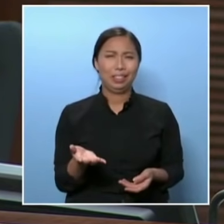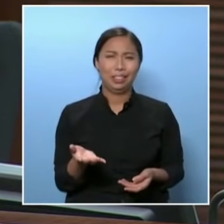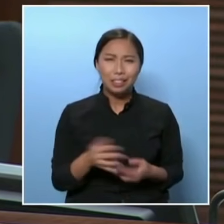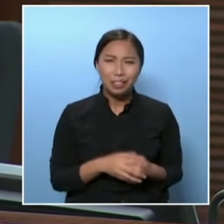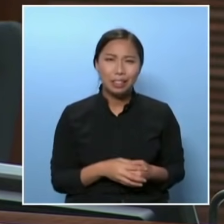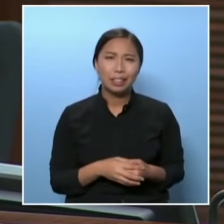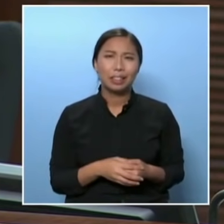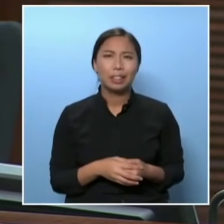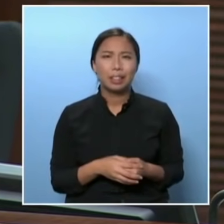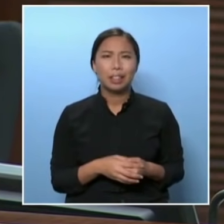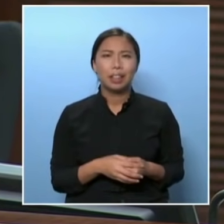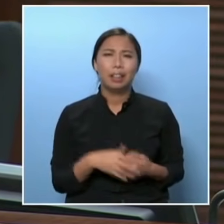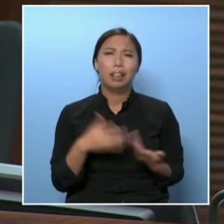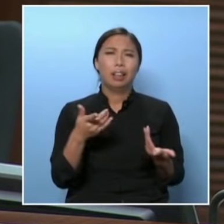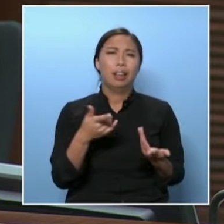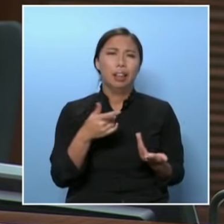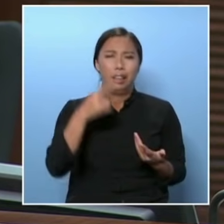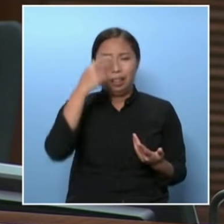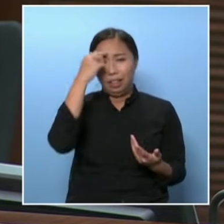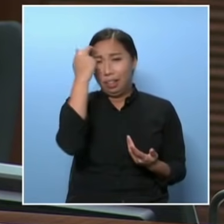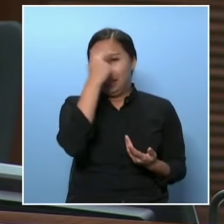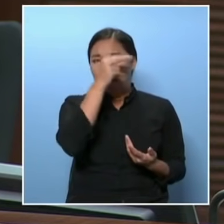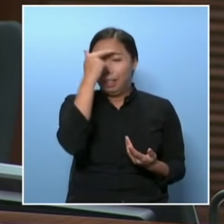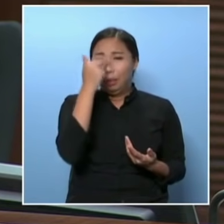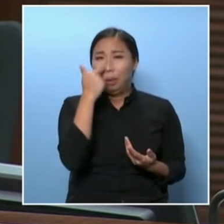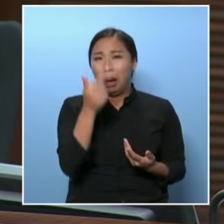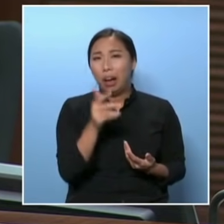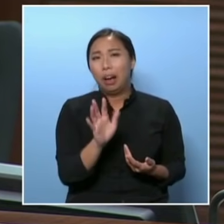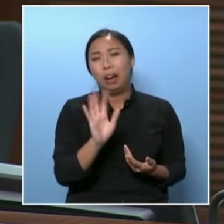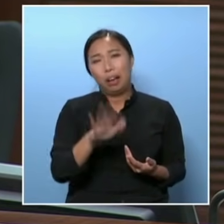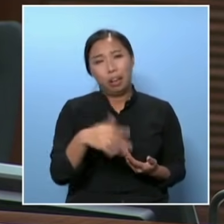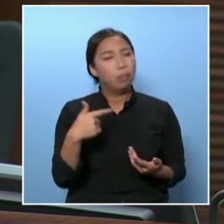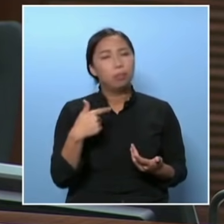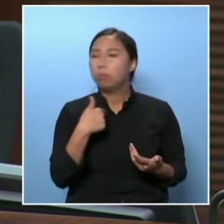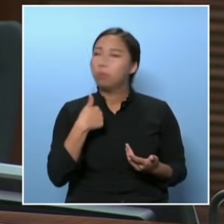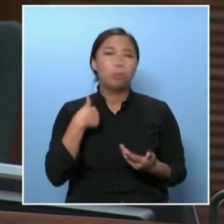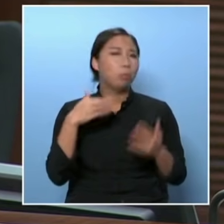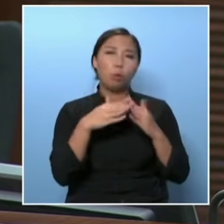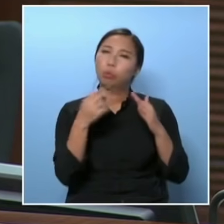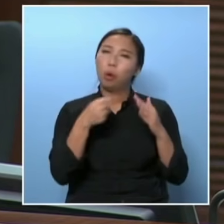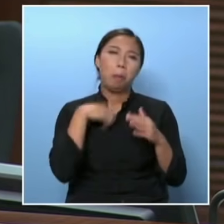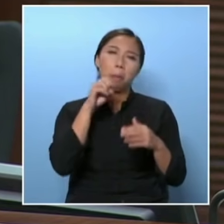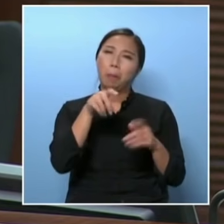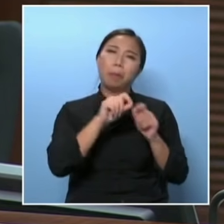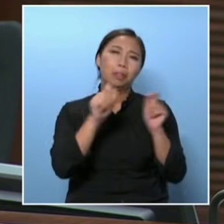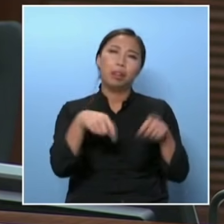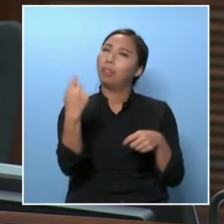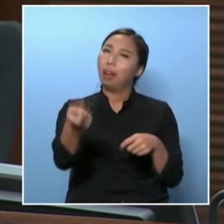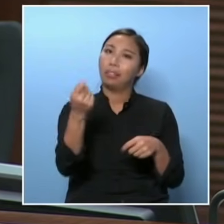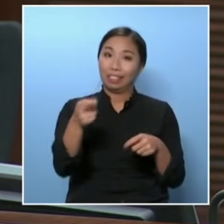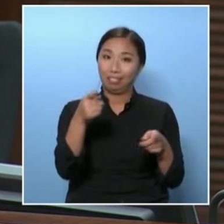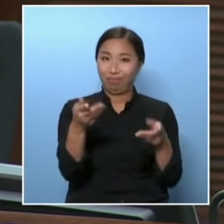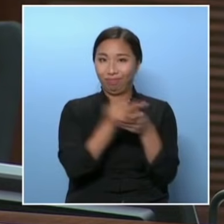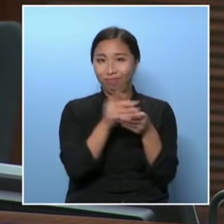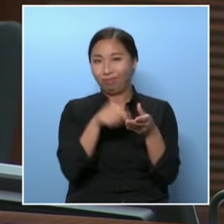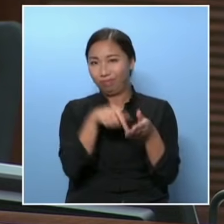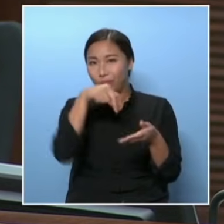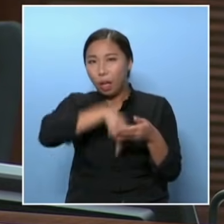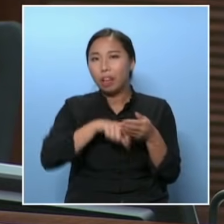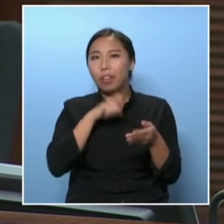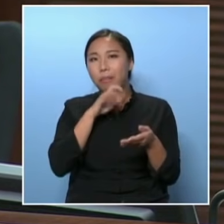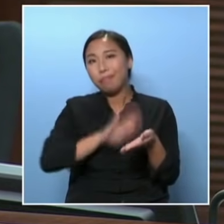即係嗰啲嘢唔好咁老土啦。嗱，局長，我問嘅問題好簡單嘅啫。文件裏面咧有一樣嘢寫得唔清楚